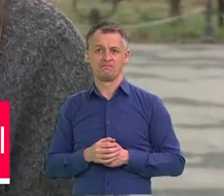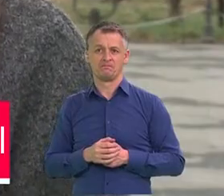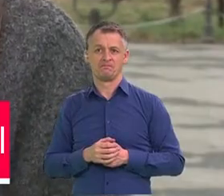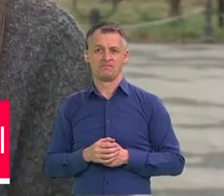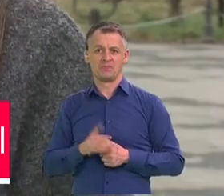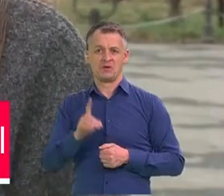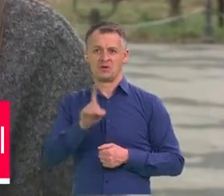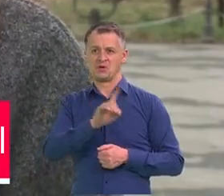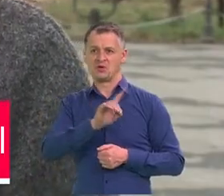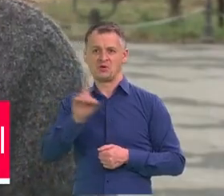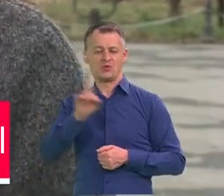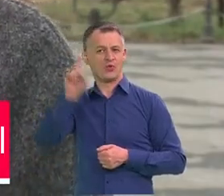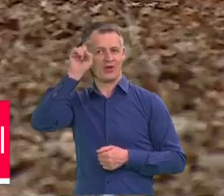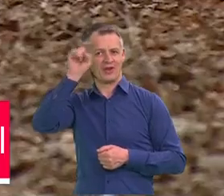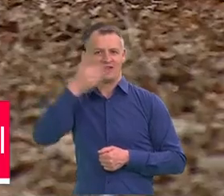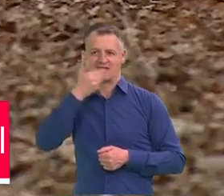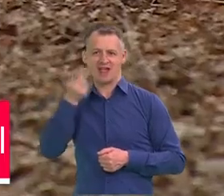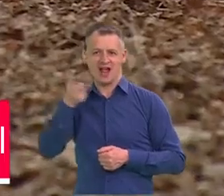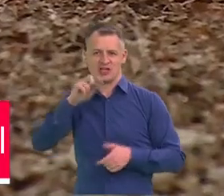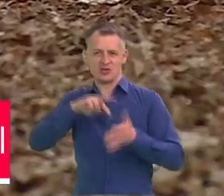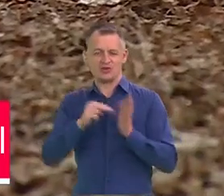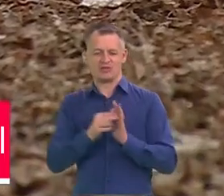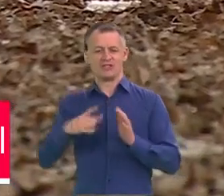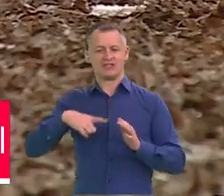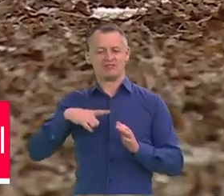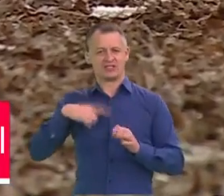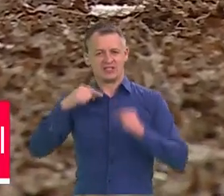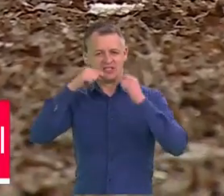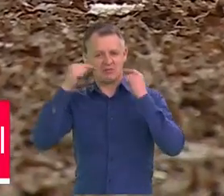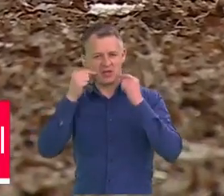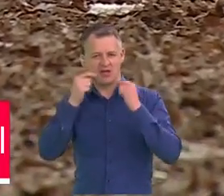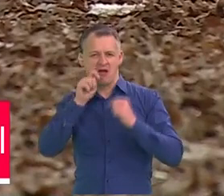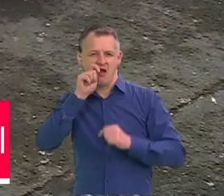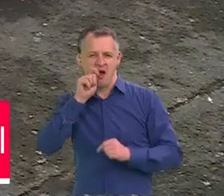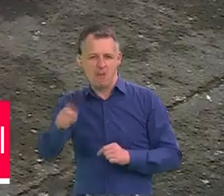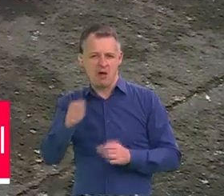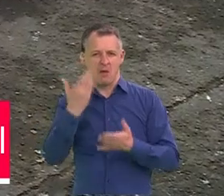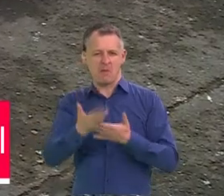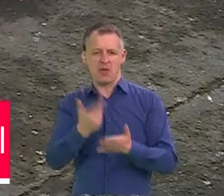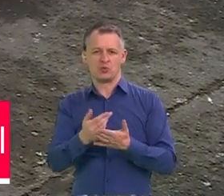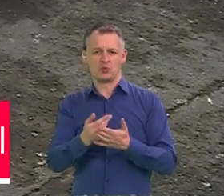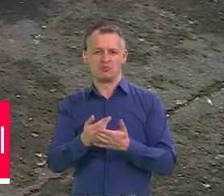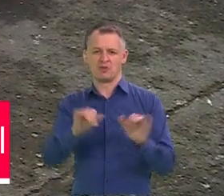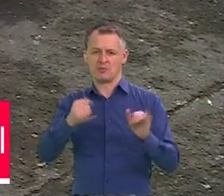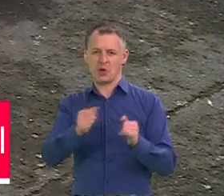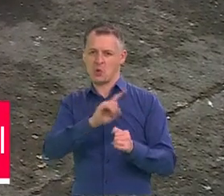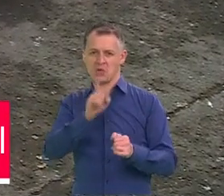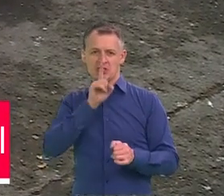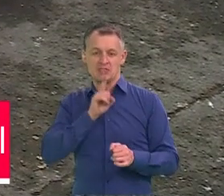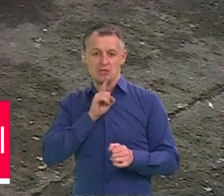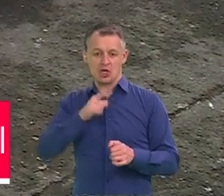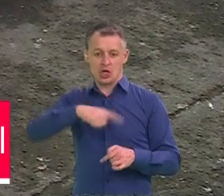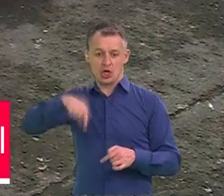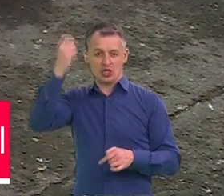nu cred că sunt alte soluții. Zâmbetele sunt mai degrabă amare, pentru că situația nu e simplă. În timp ce noi, cetățenii, nu